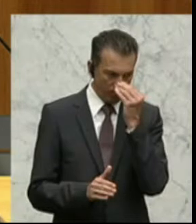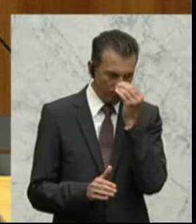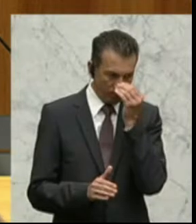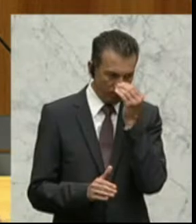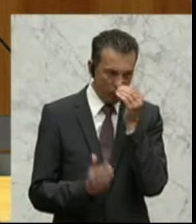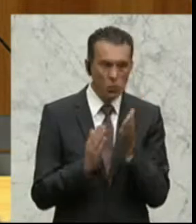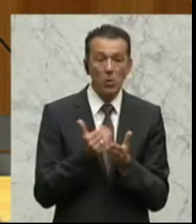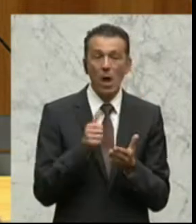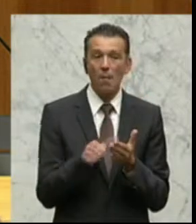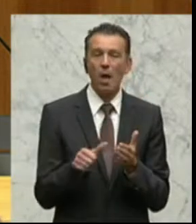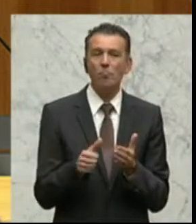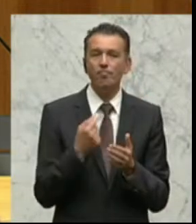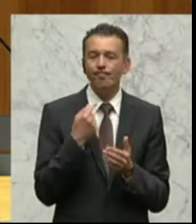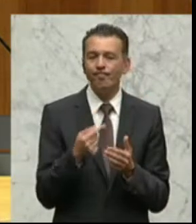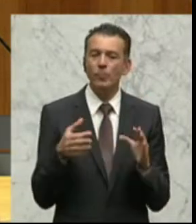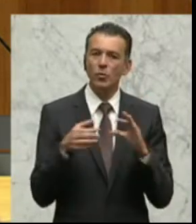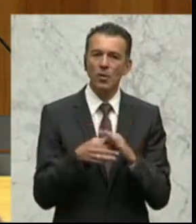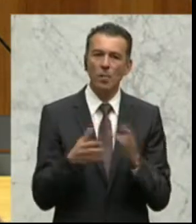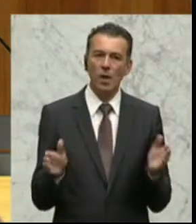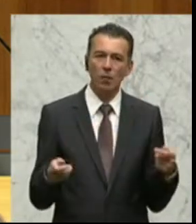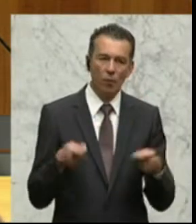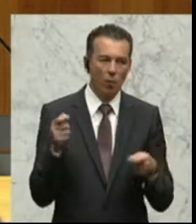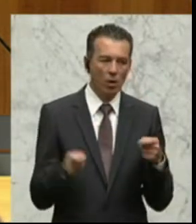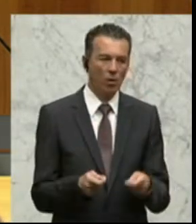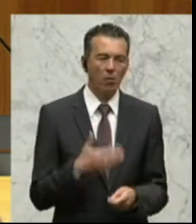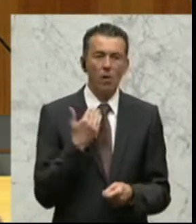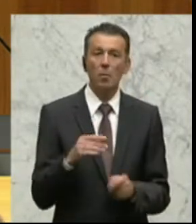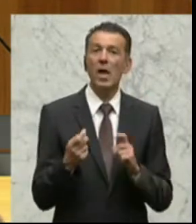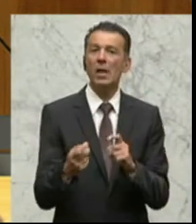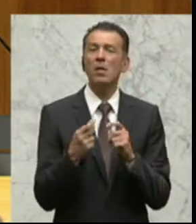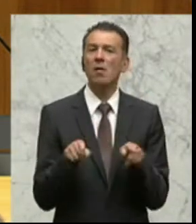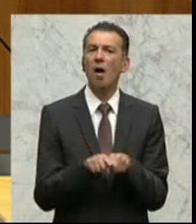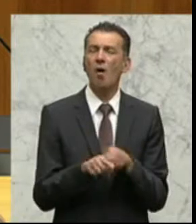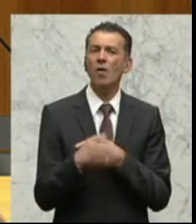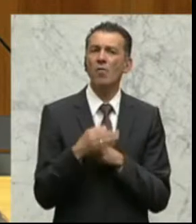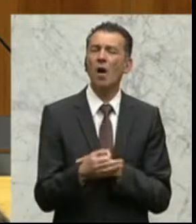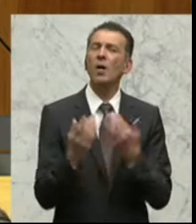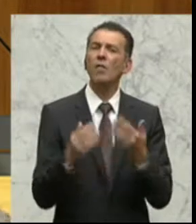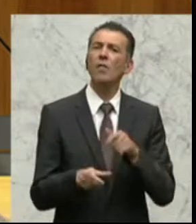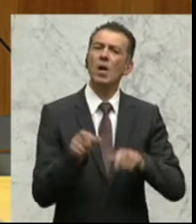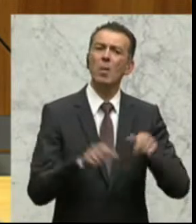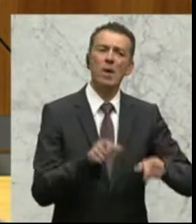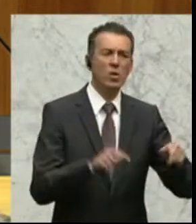genommen. Vielmehr war die Diskussion in der Frage auch, wie viele Menschen, die